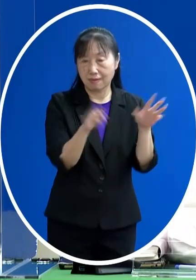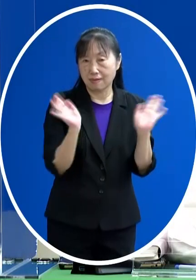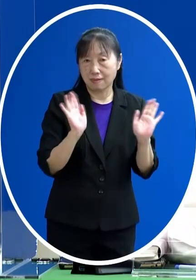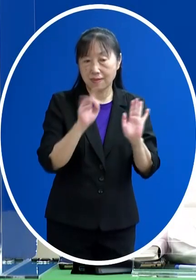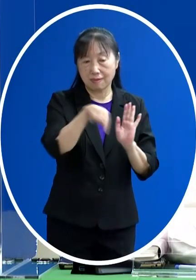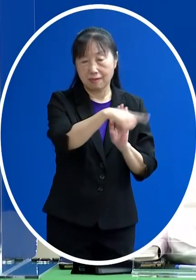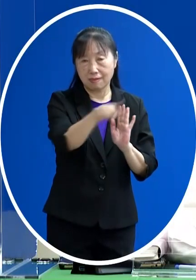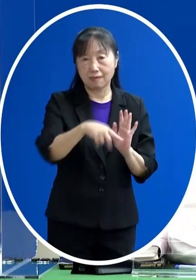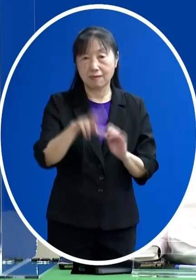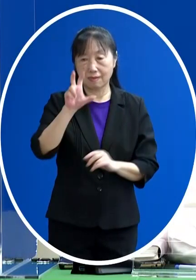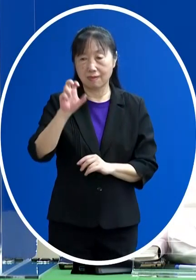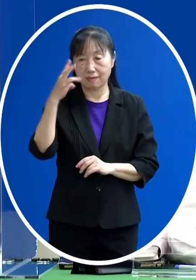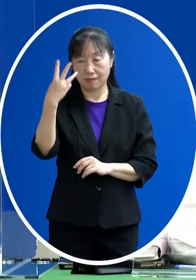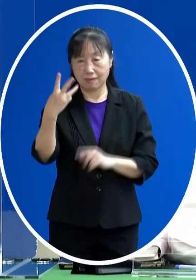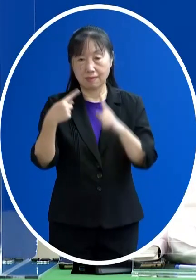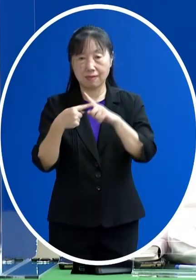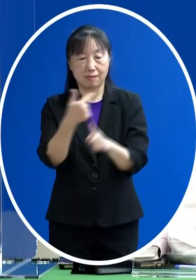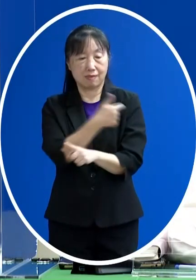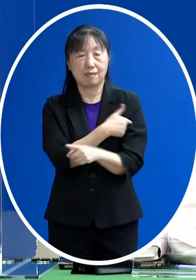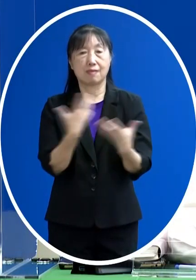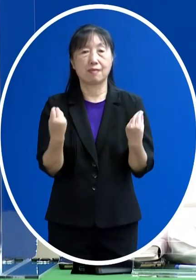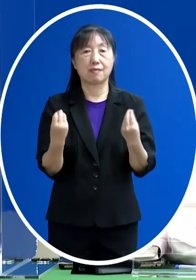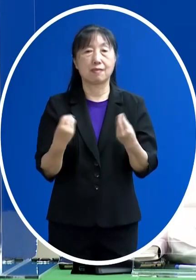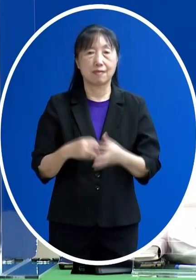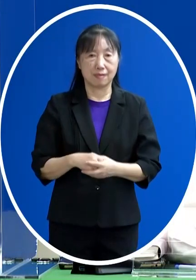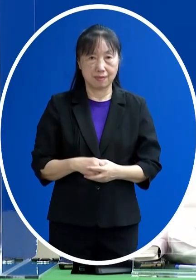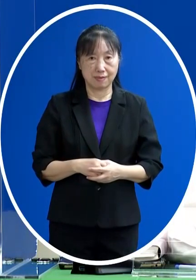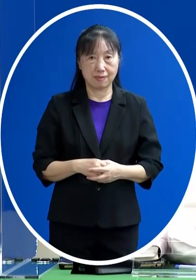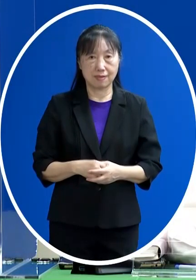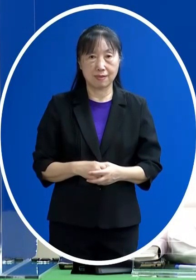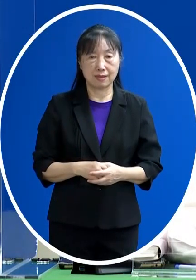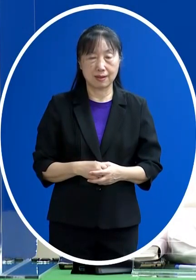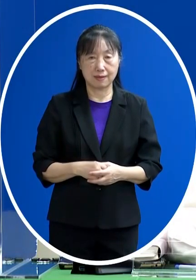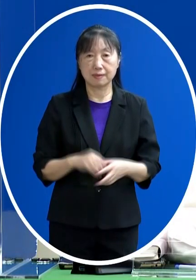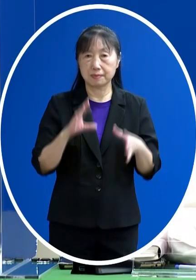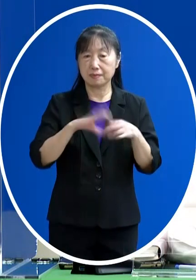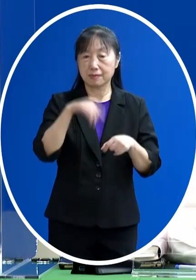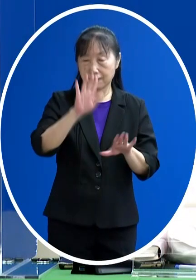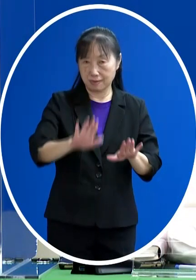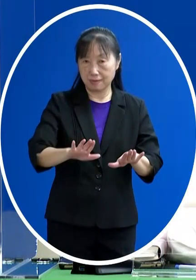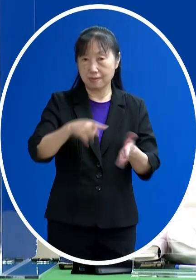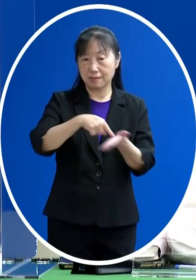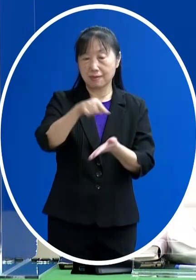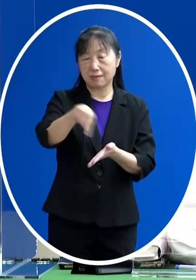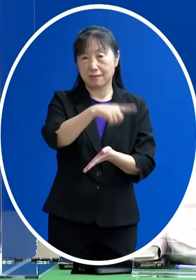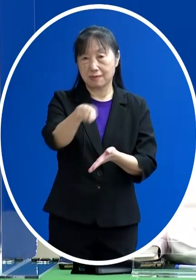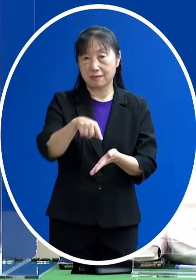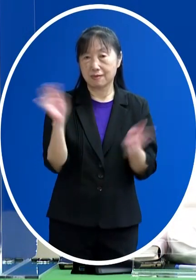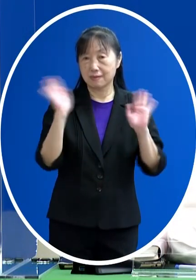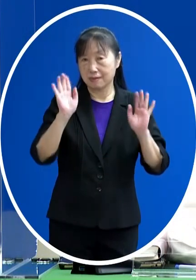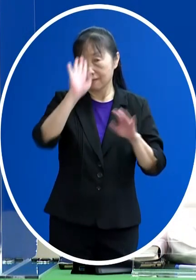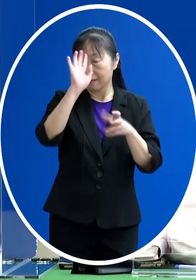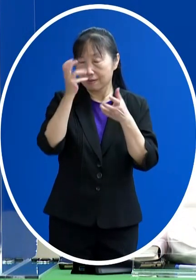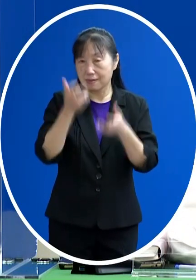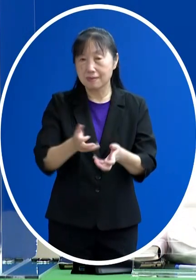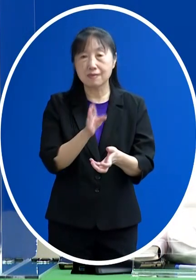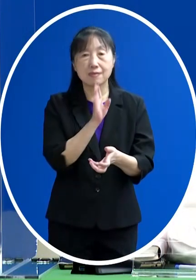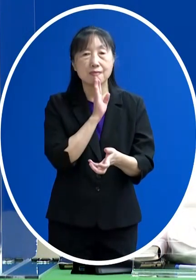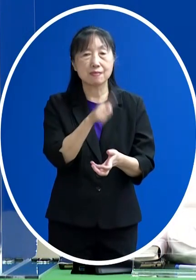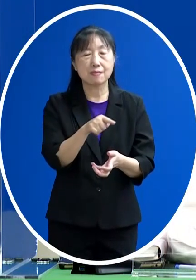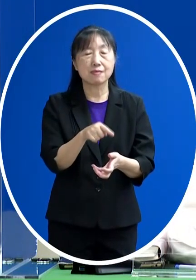哦，有73例也是没有打过疫苗的哦。所以目前来讲，我们这波的疫情儿童的重症，主要都还是侵袭这